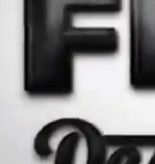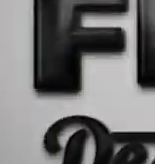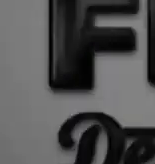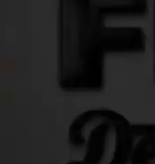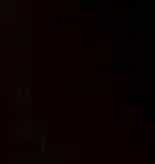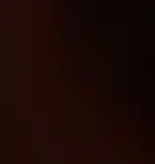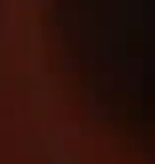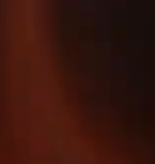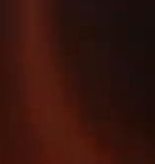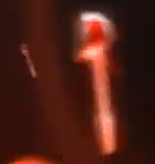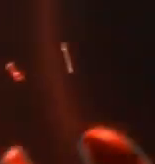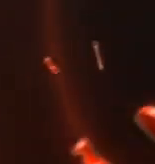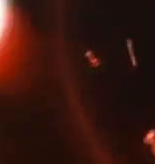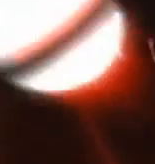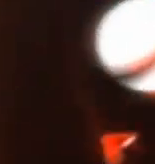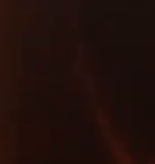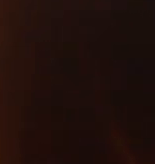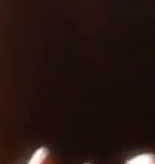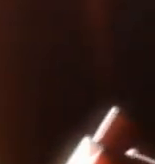2 देश की धड़कन।